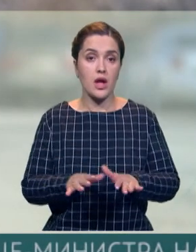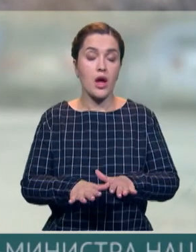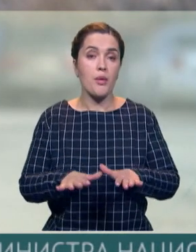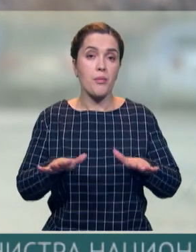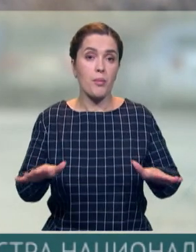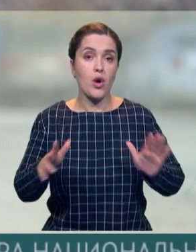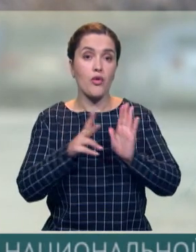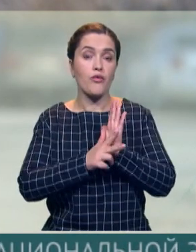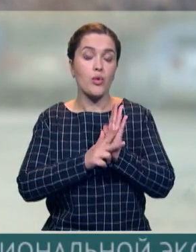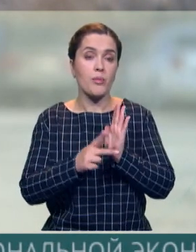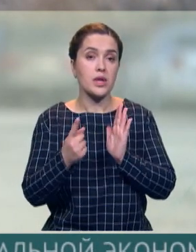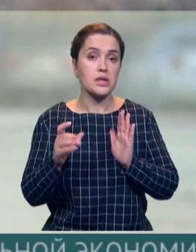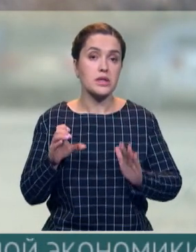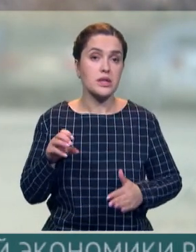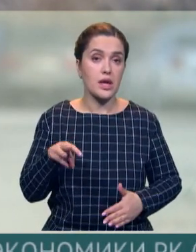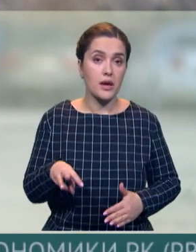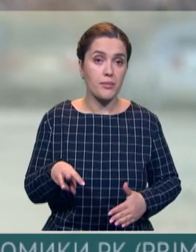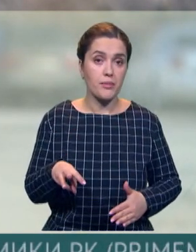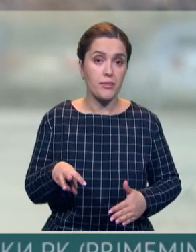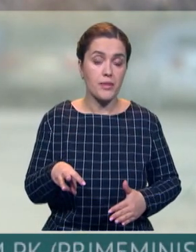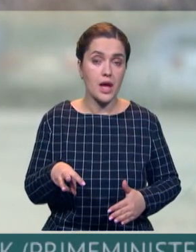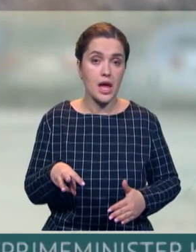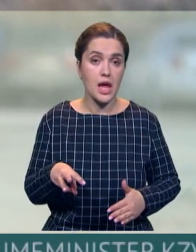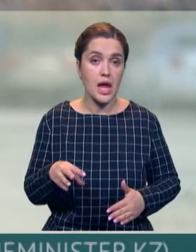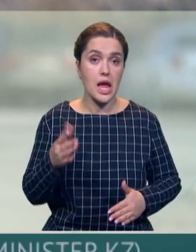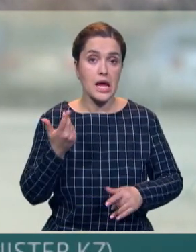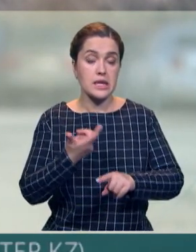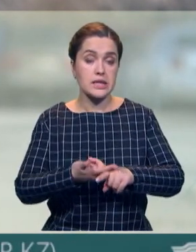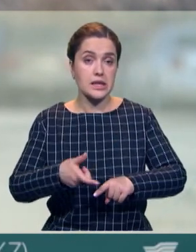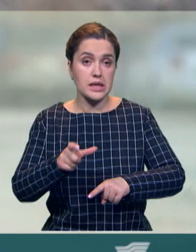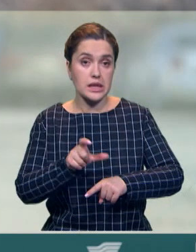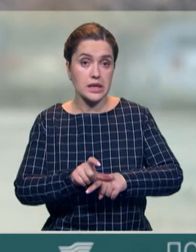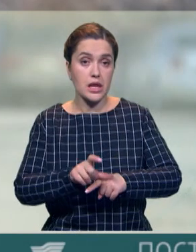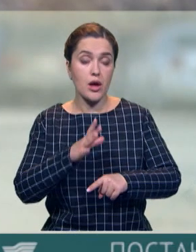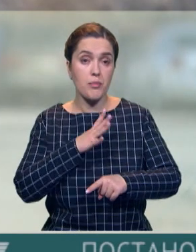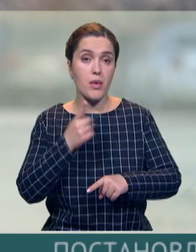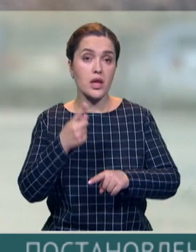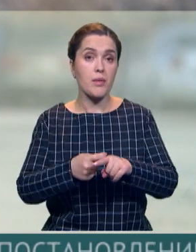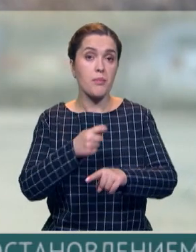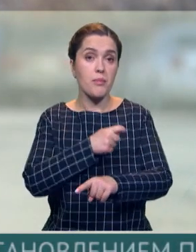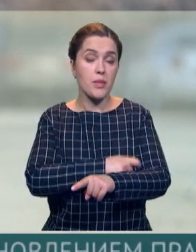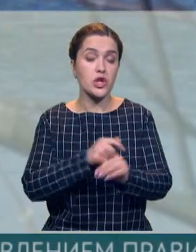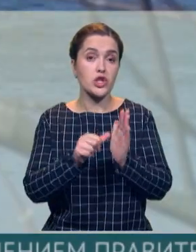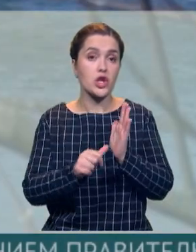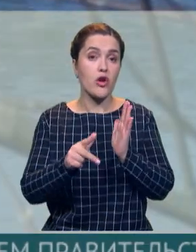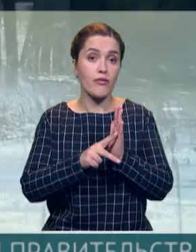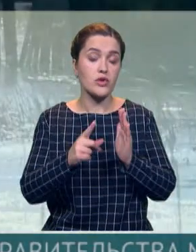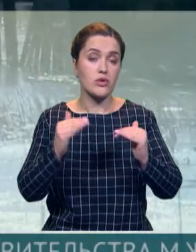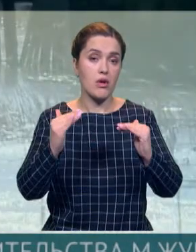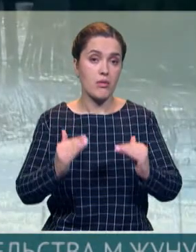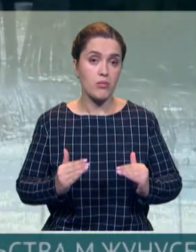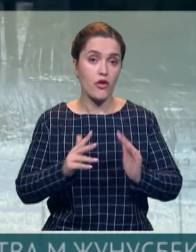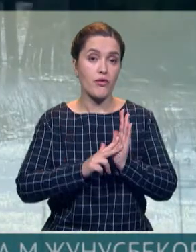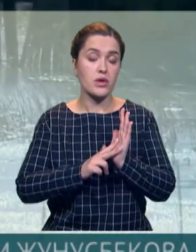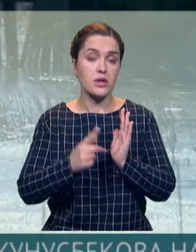составляет 81 сантиметр. При пиковой, который у нас был, это 1,68 м, который наблюдалось 19 апреля.